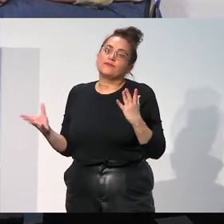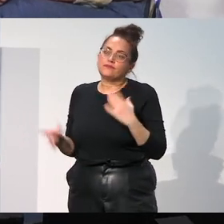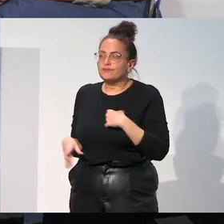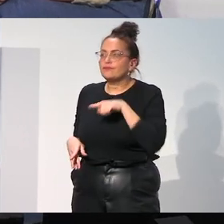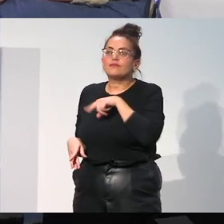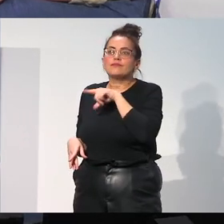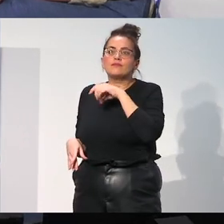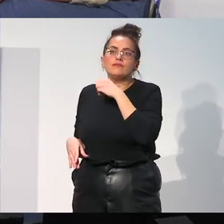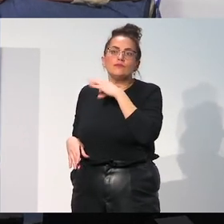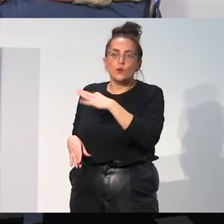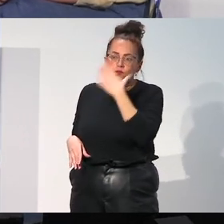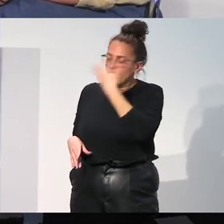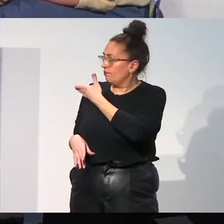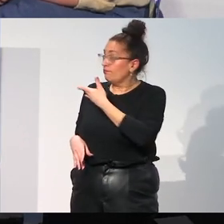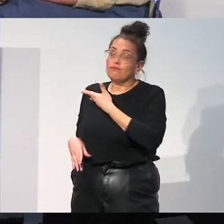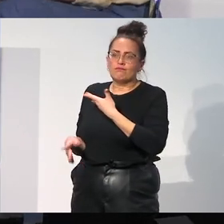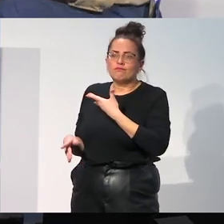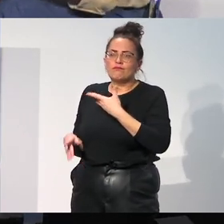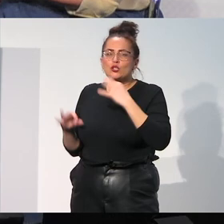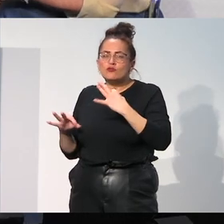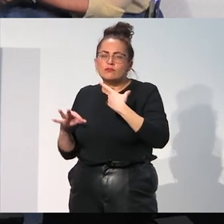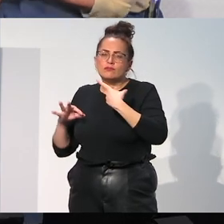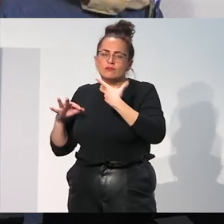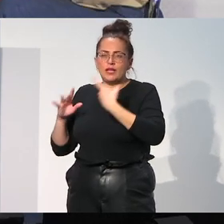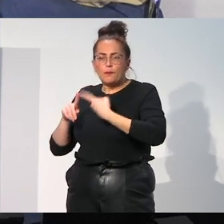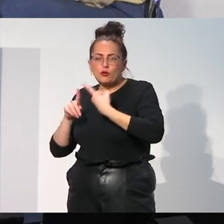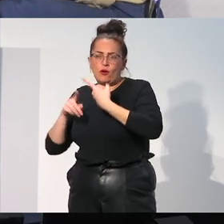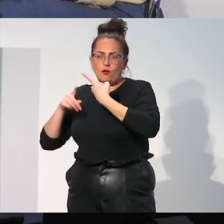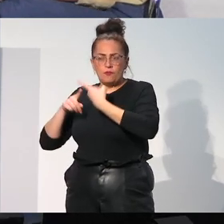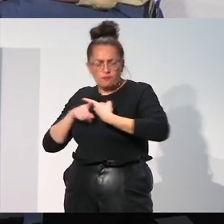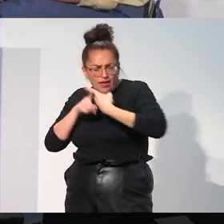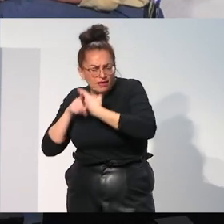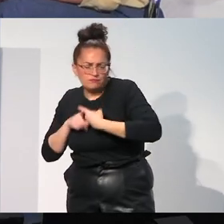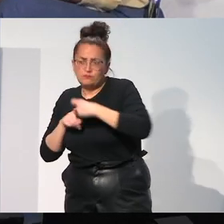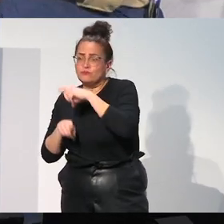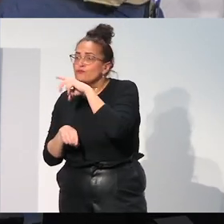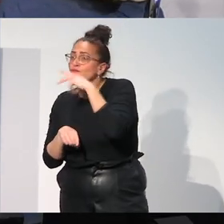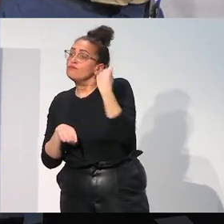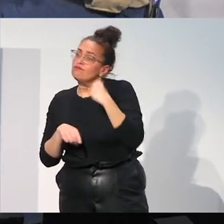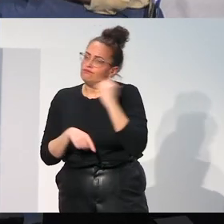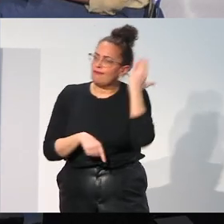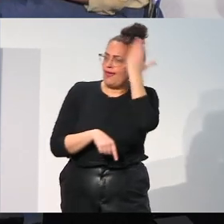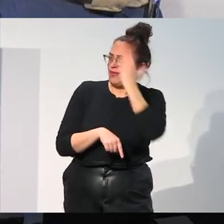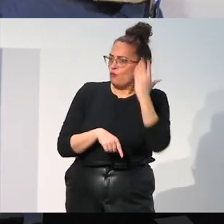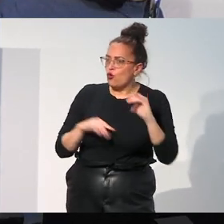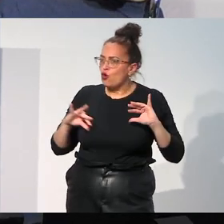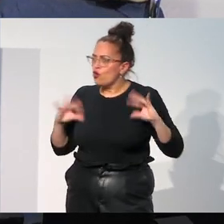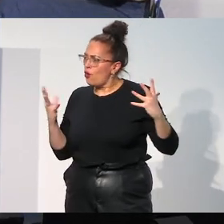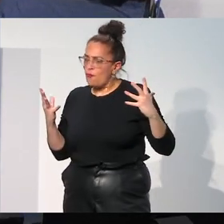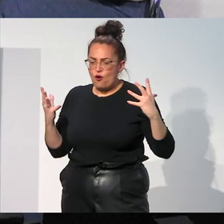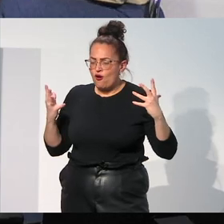en revenant sur le fameux grand partage, les animaux d'un côté, les hommes de l'autre, de mettre les animaux tous dans le